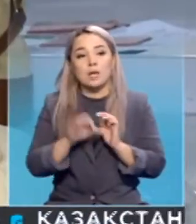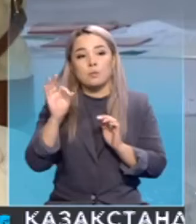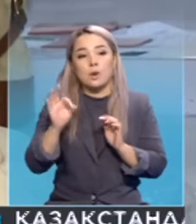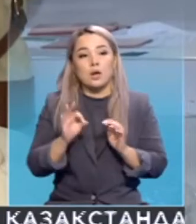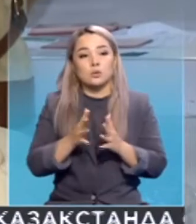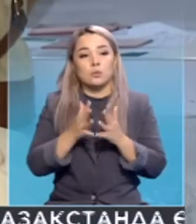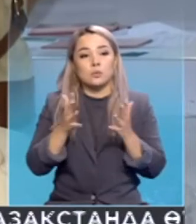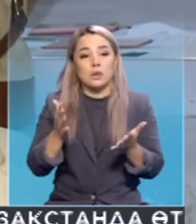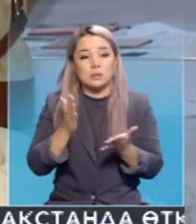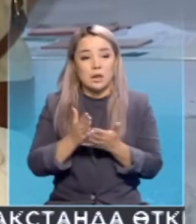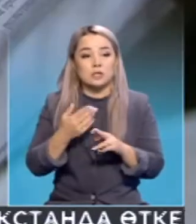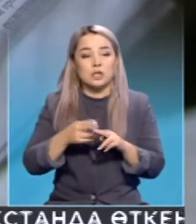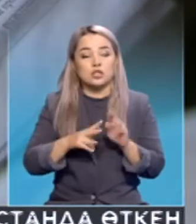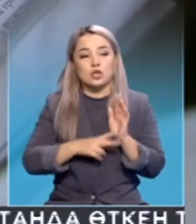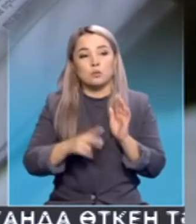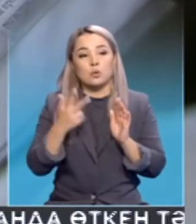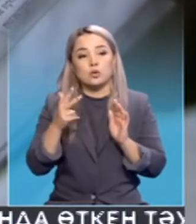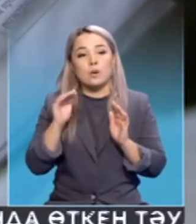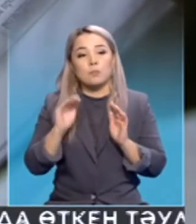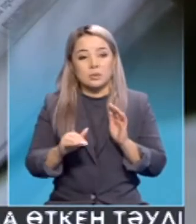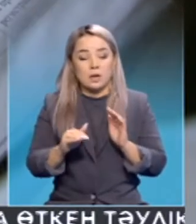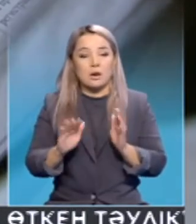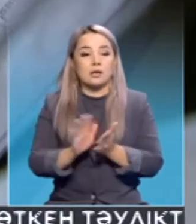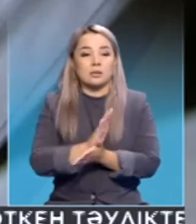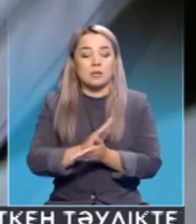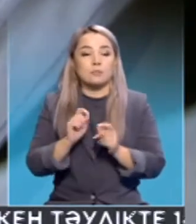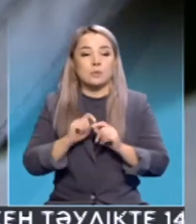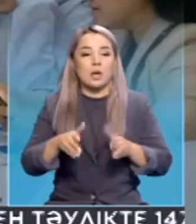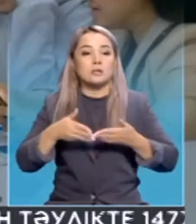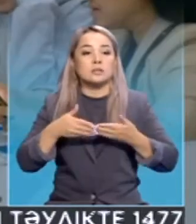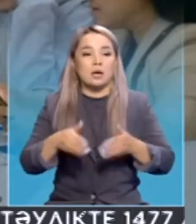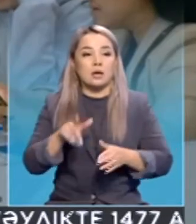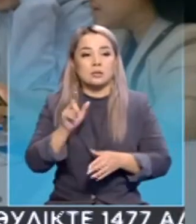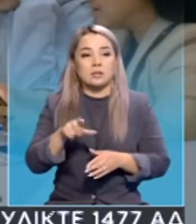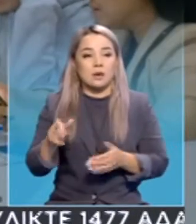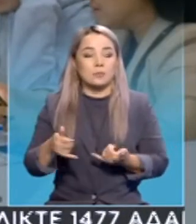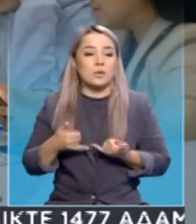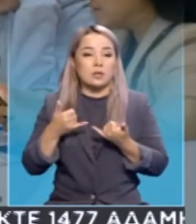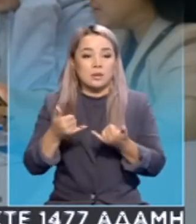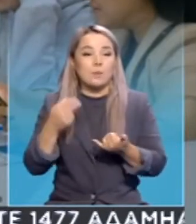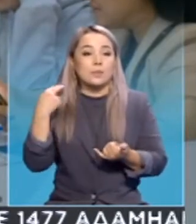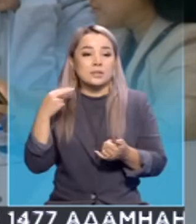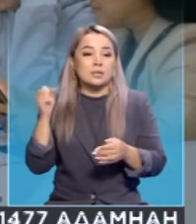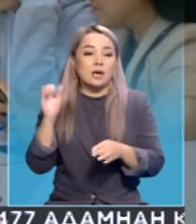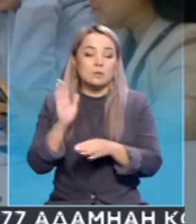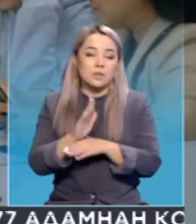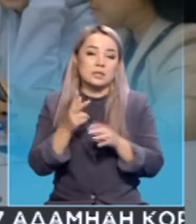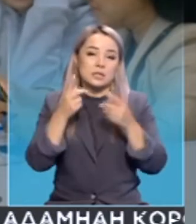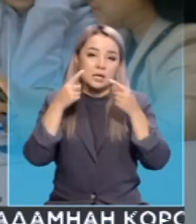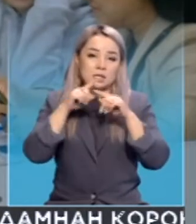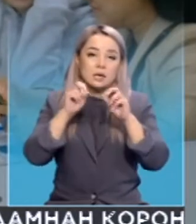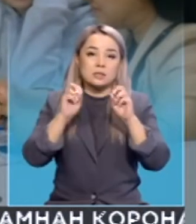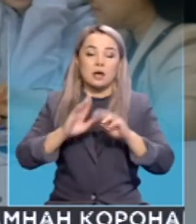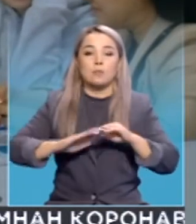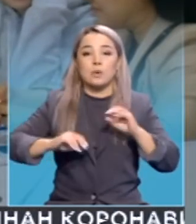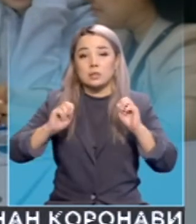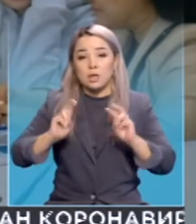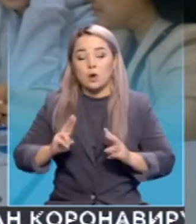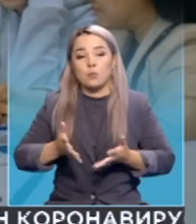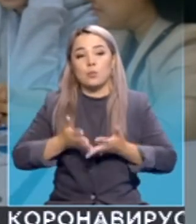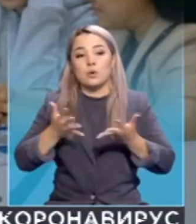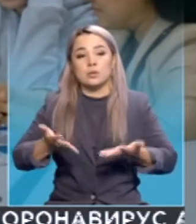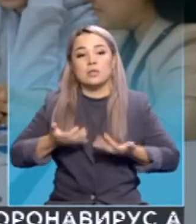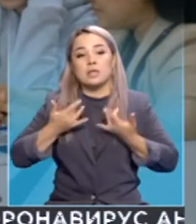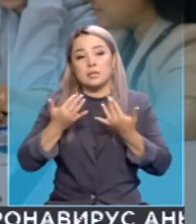көп. Олардың ішінде 73 мың грант мектеп түлектеріне арналған. Президенттің тапсырмасымен биыл техникалық мамандықтарға басымдық беріліп